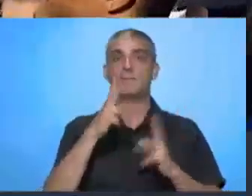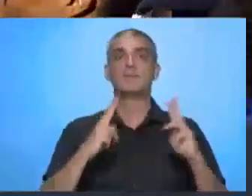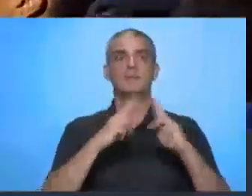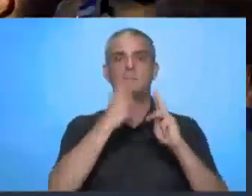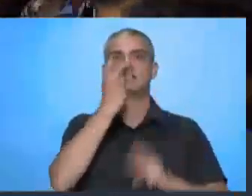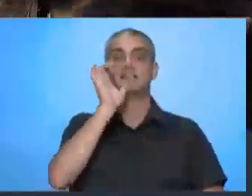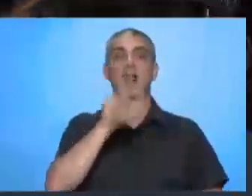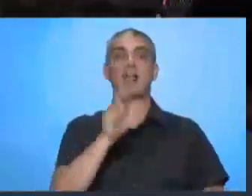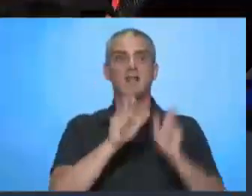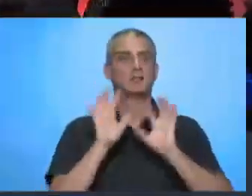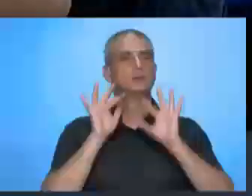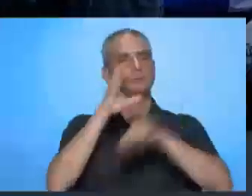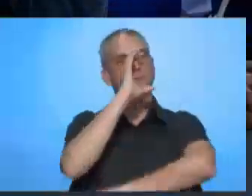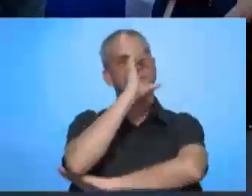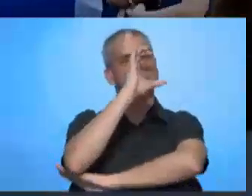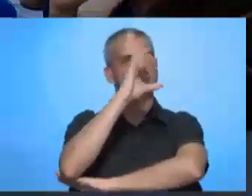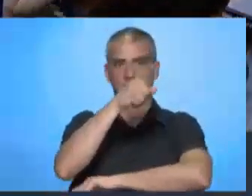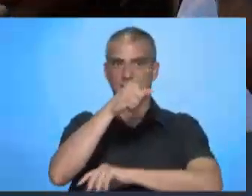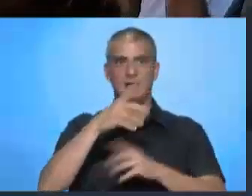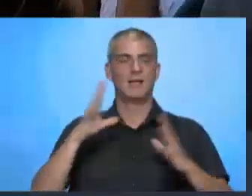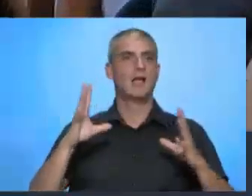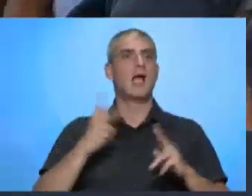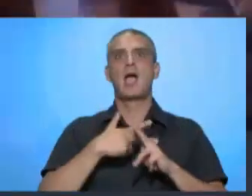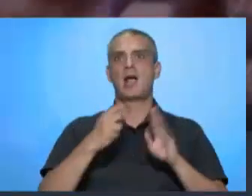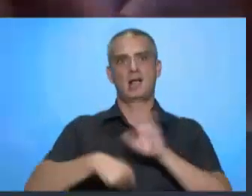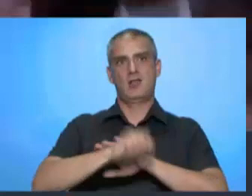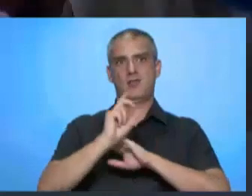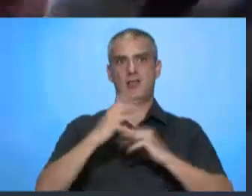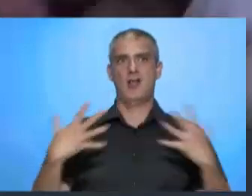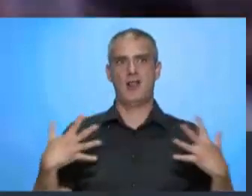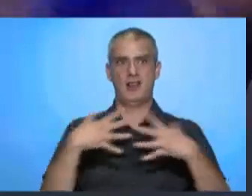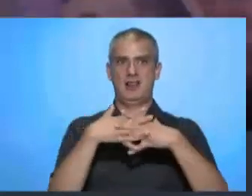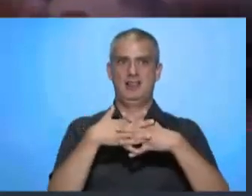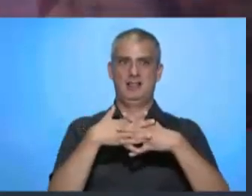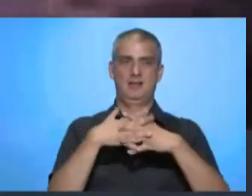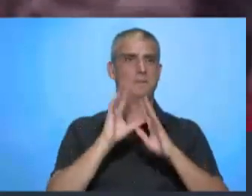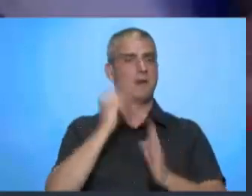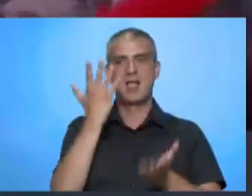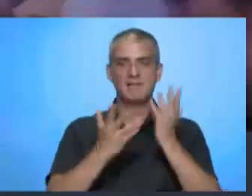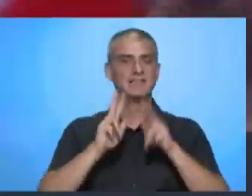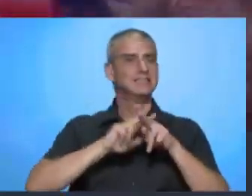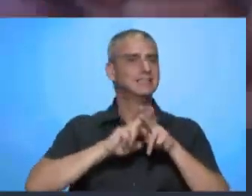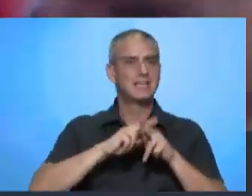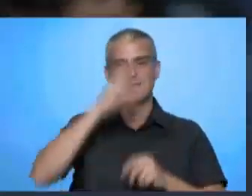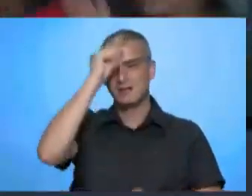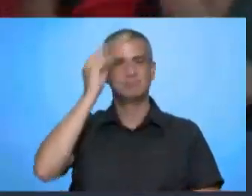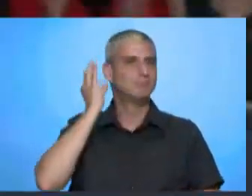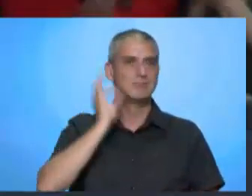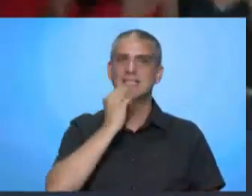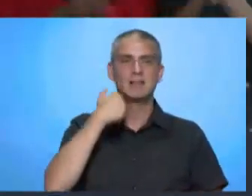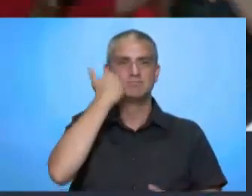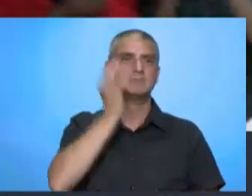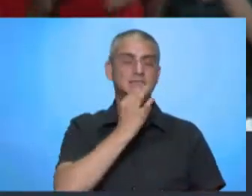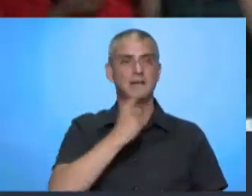20,000 בני אדם הגיעו לצפות יחד באחווה שרק כדורגל יכול לייצר, בלי הבדל צבע, מין וגיל.